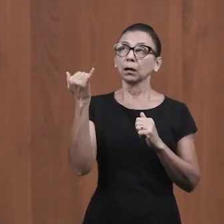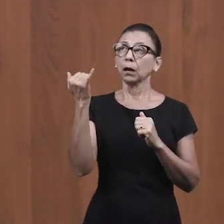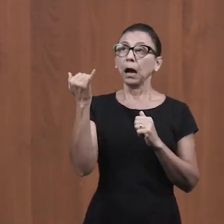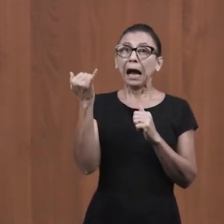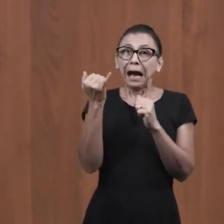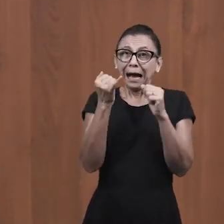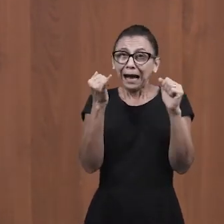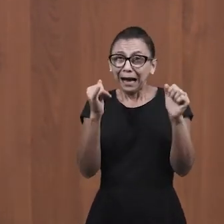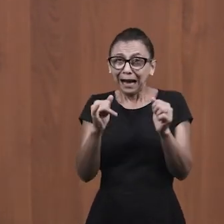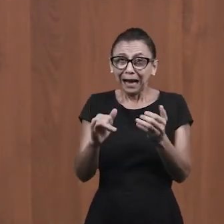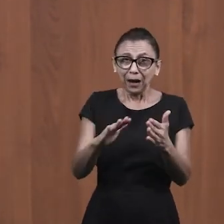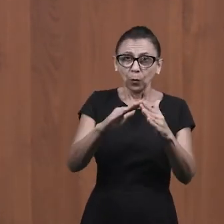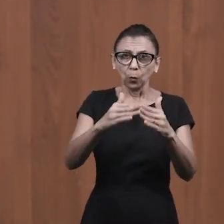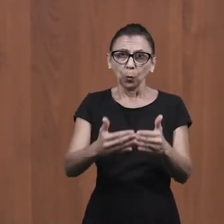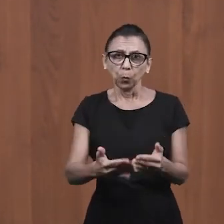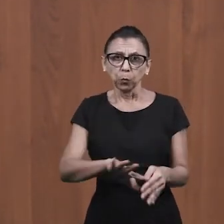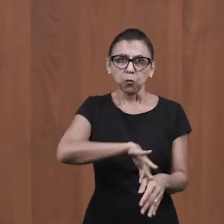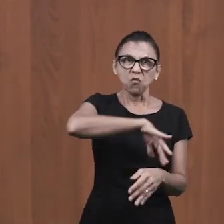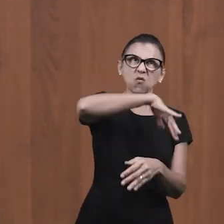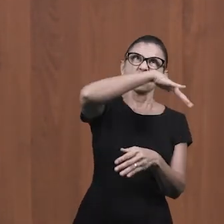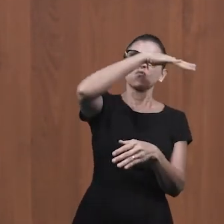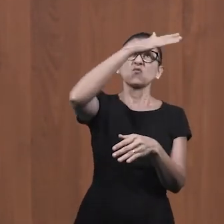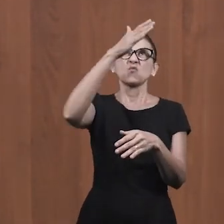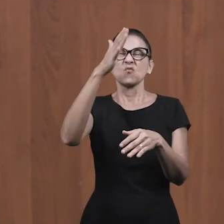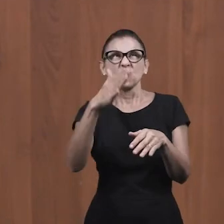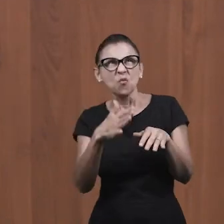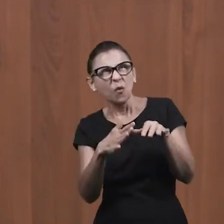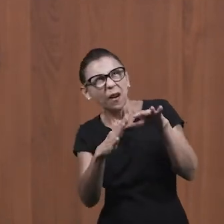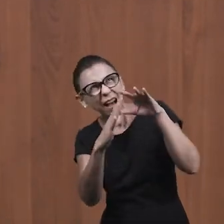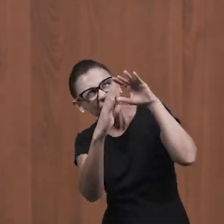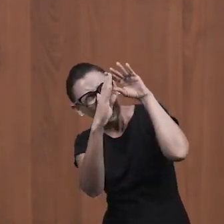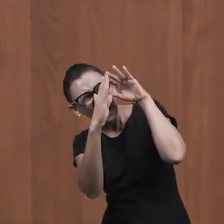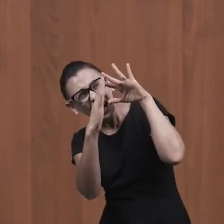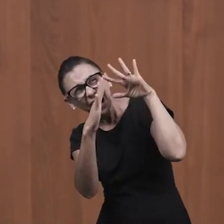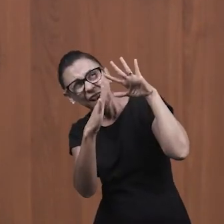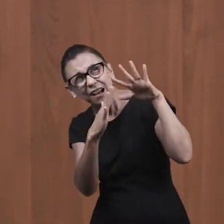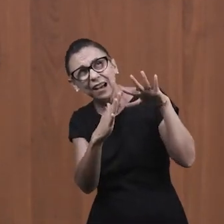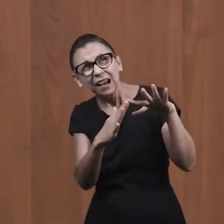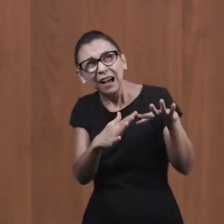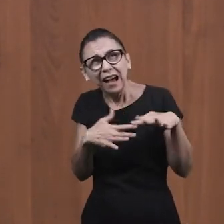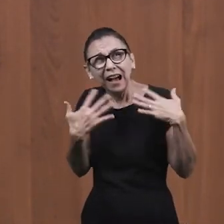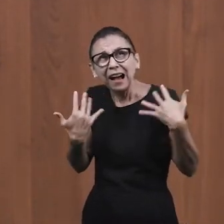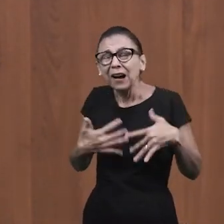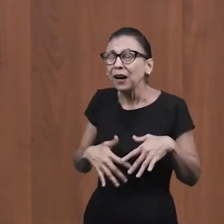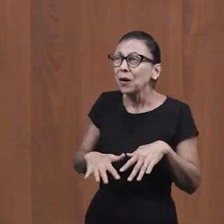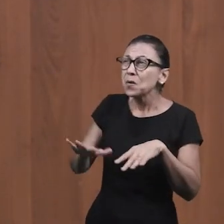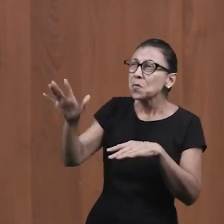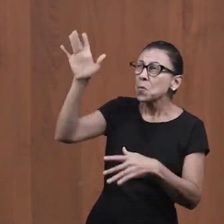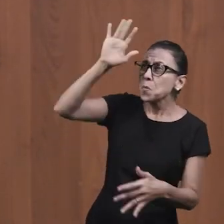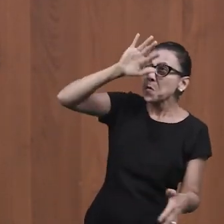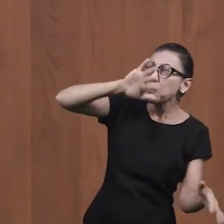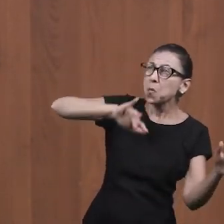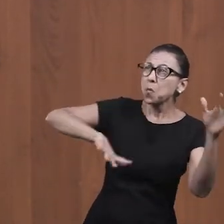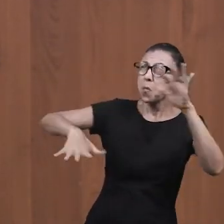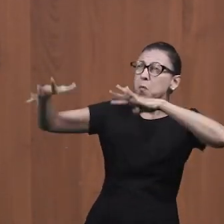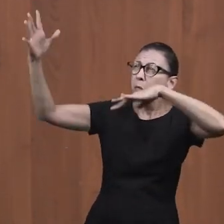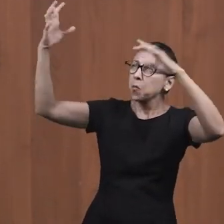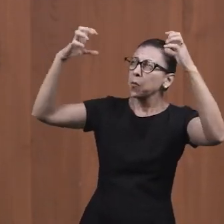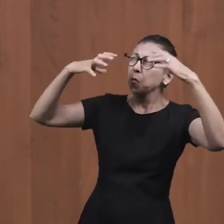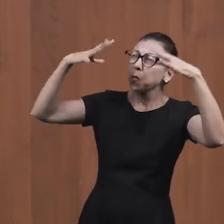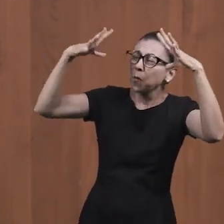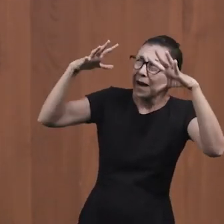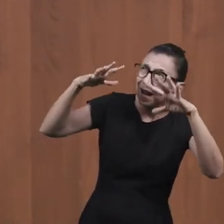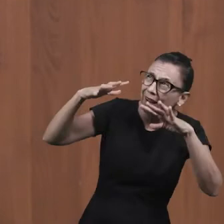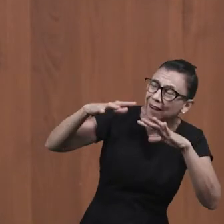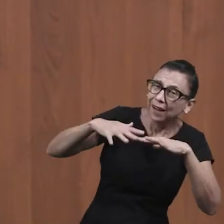une grande tempête est apparue, au point que les vagues passaient par-dessus le bateau. Imaginez